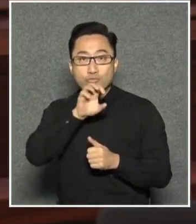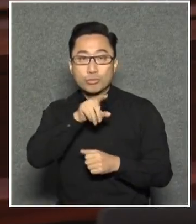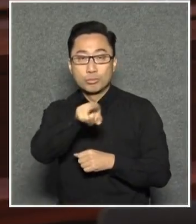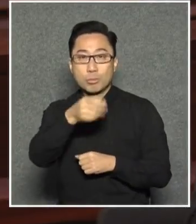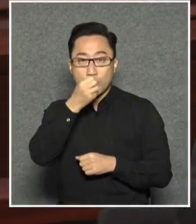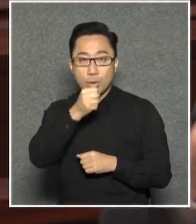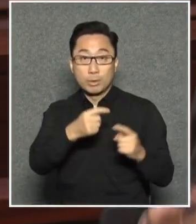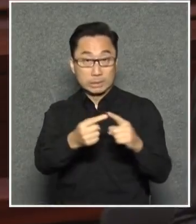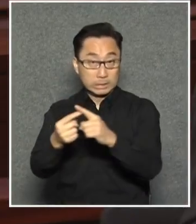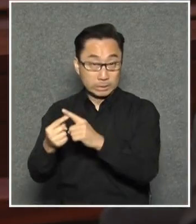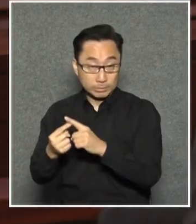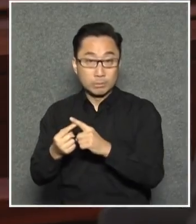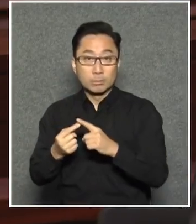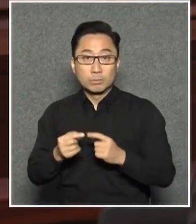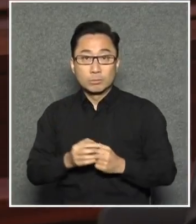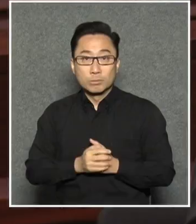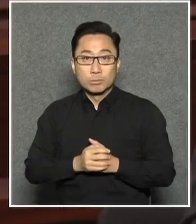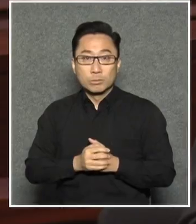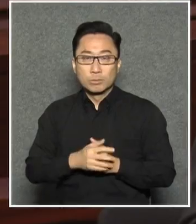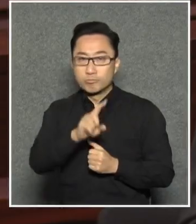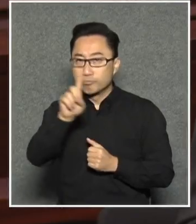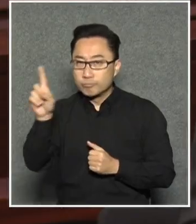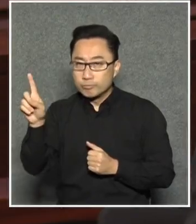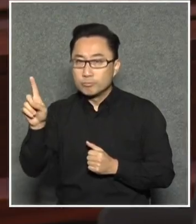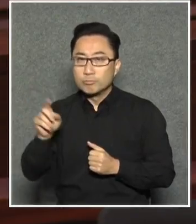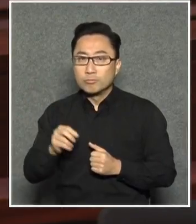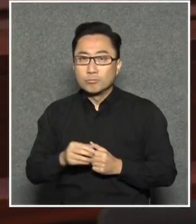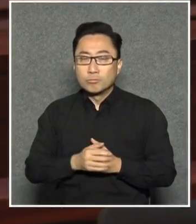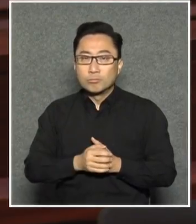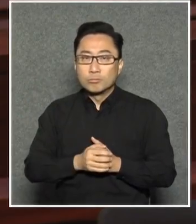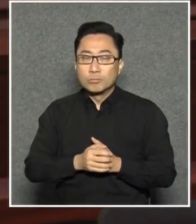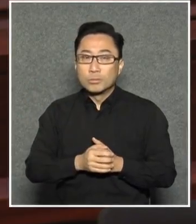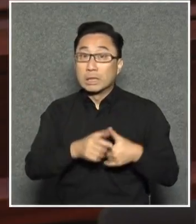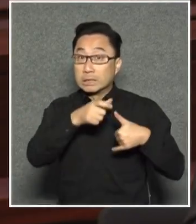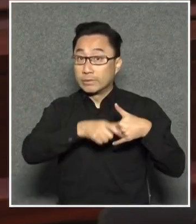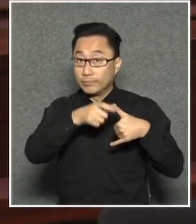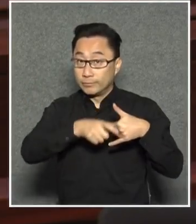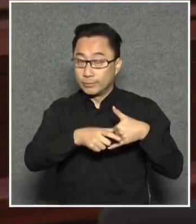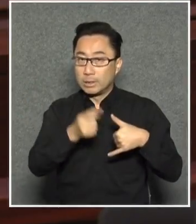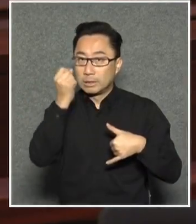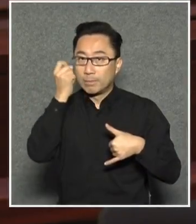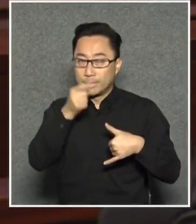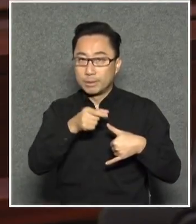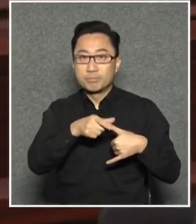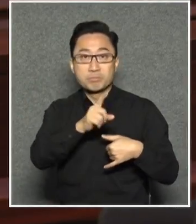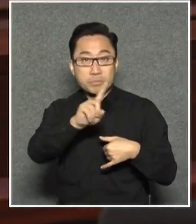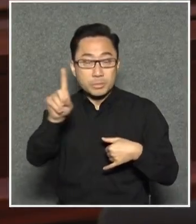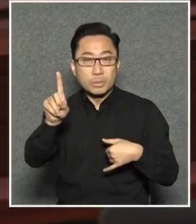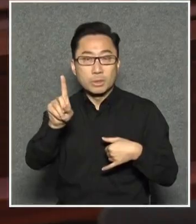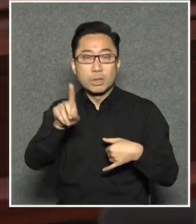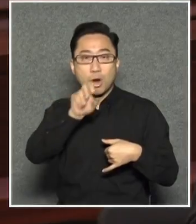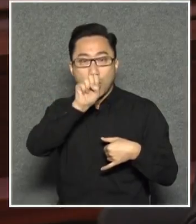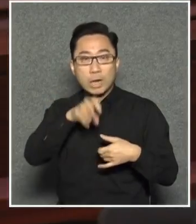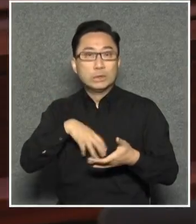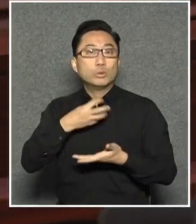呢，和一些人士，特別是身份更加重要的人士呢，可能真的要謹言慎行，